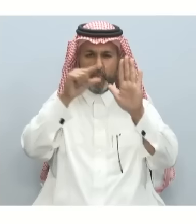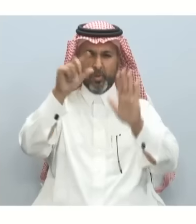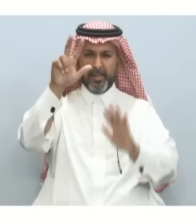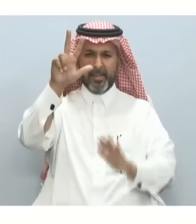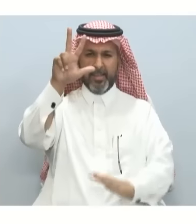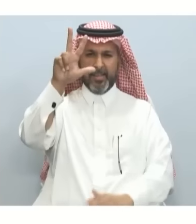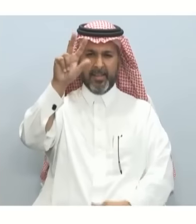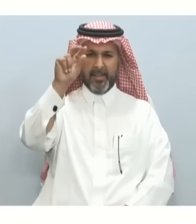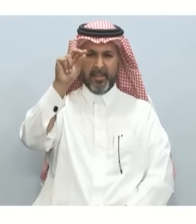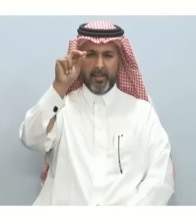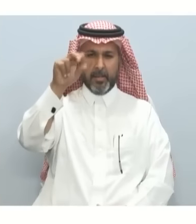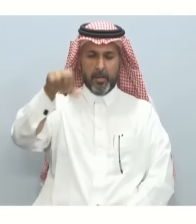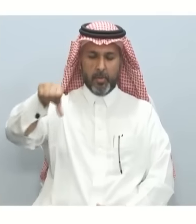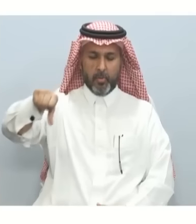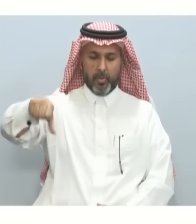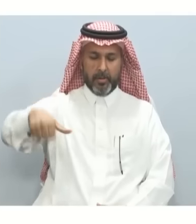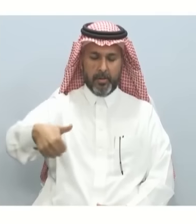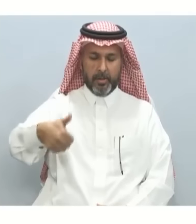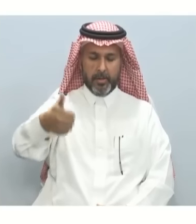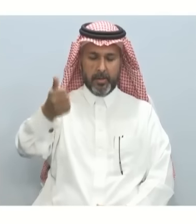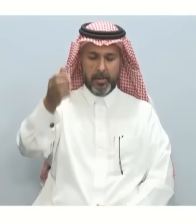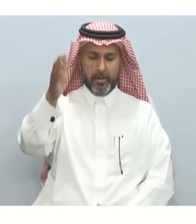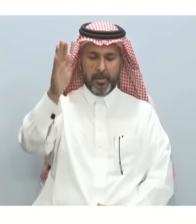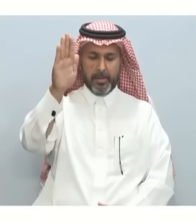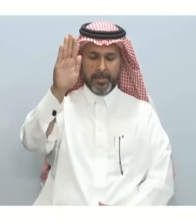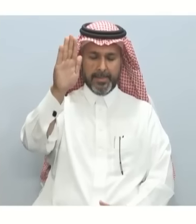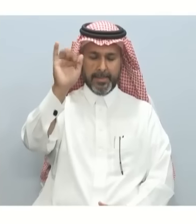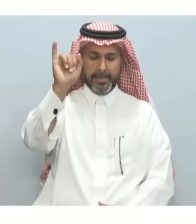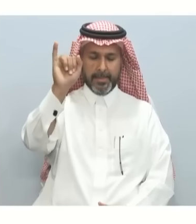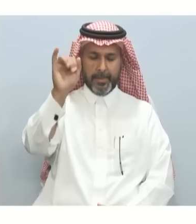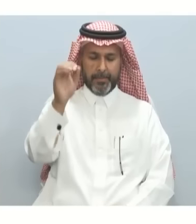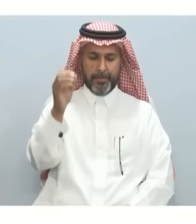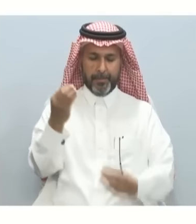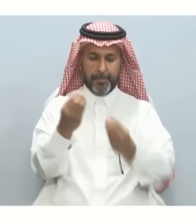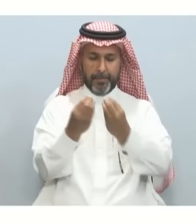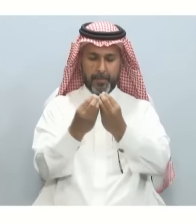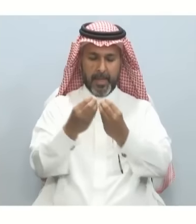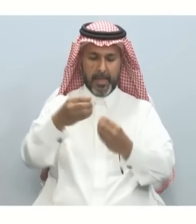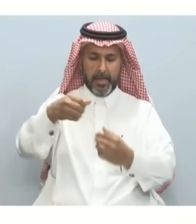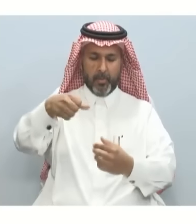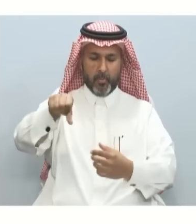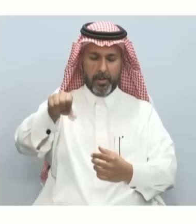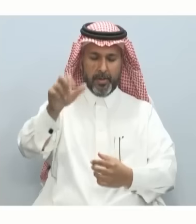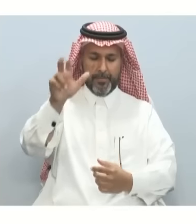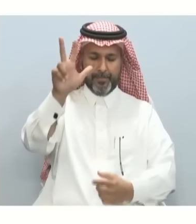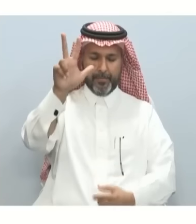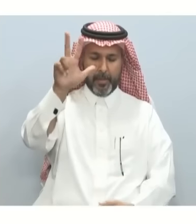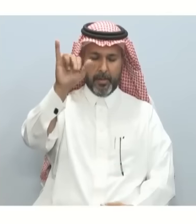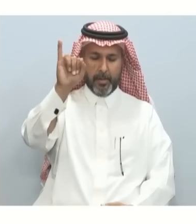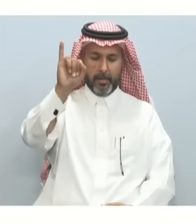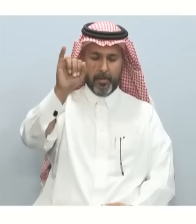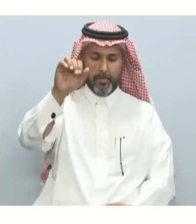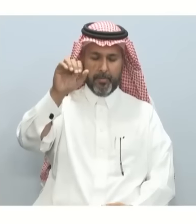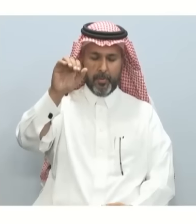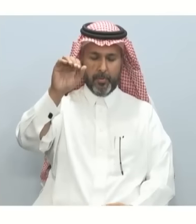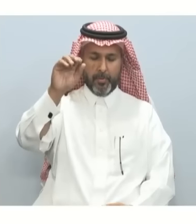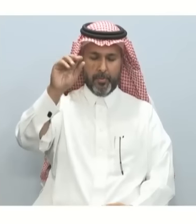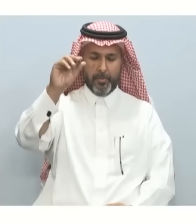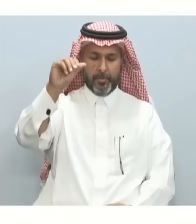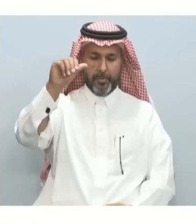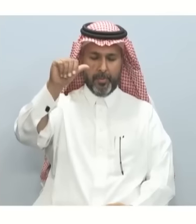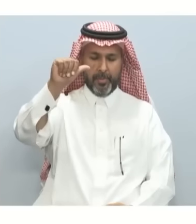والمضاعفات فكره الدرس اليوم يا مبدعين اجد قواسم عدد ومضاعفاته اذا ننطلق الى هذا